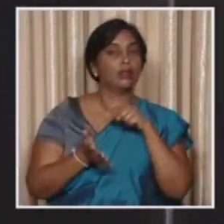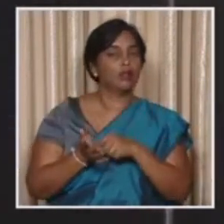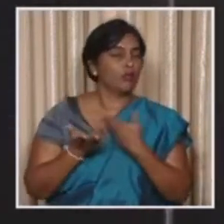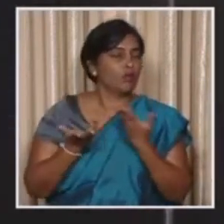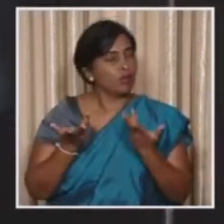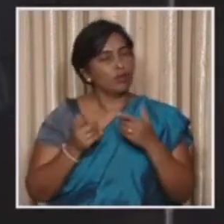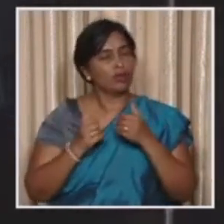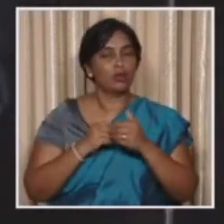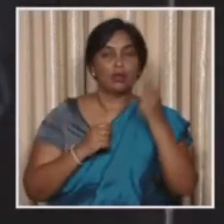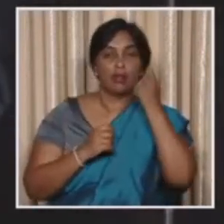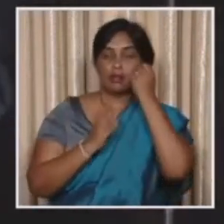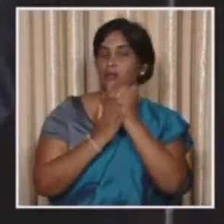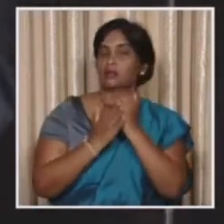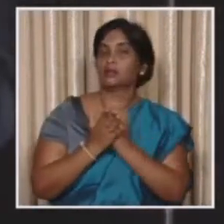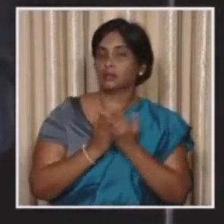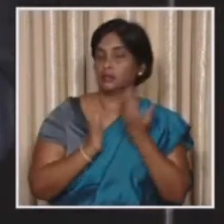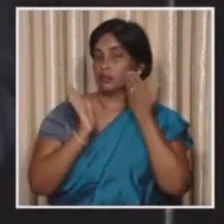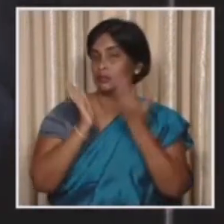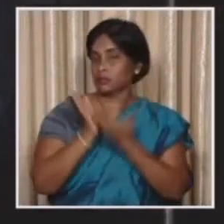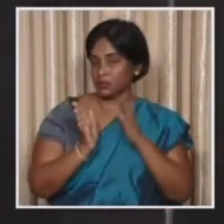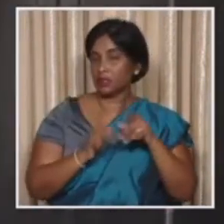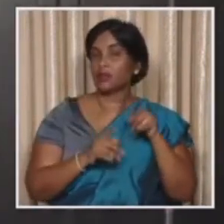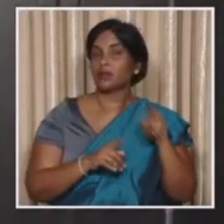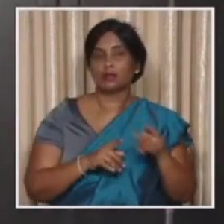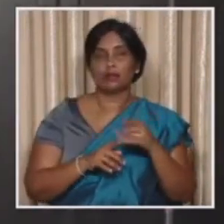அது ஒருபோதும் நிறைவேற்றப்பட்டதாக இல்லை.